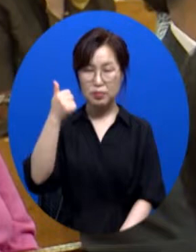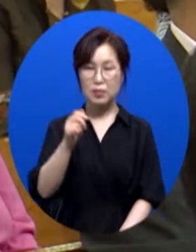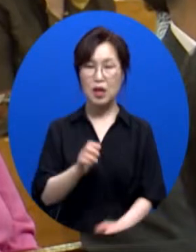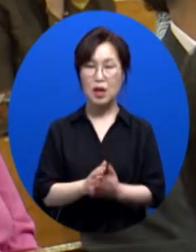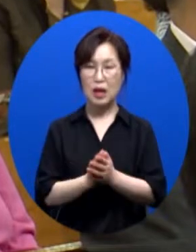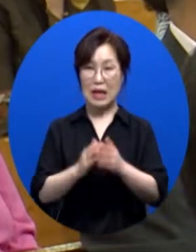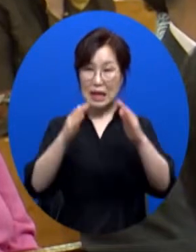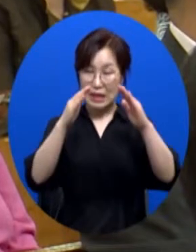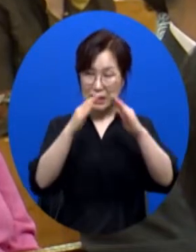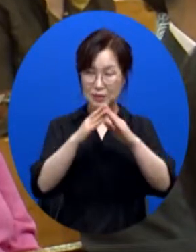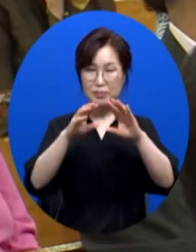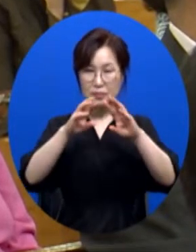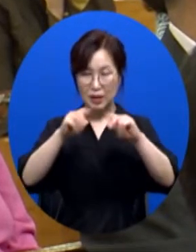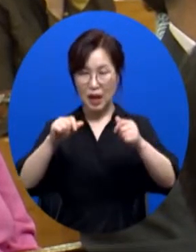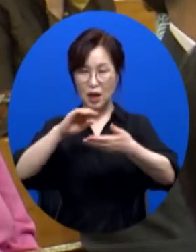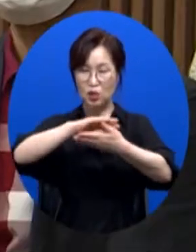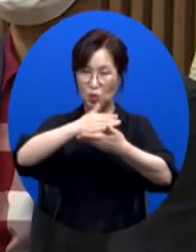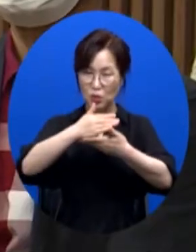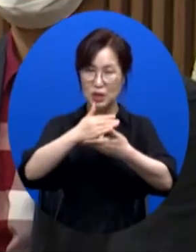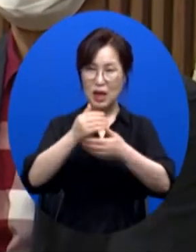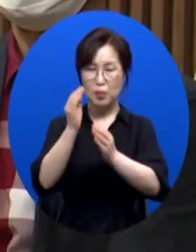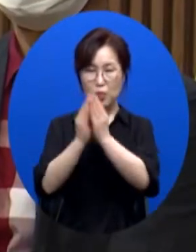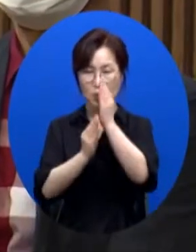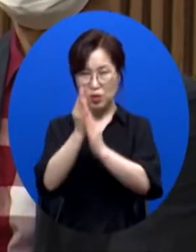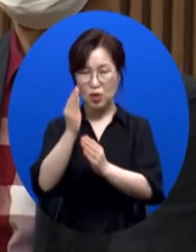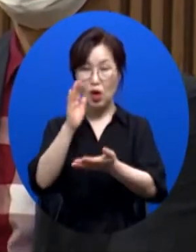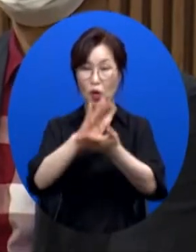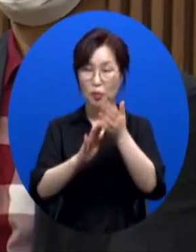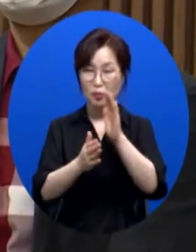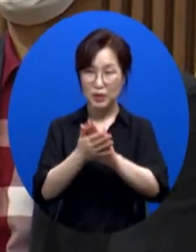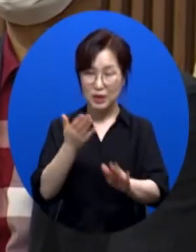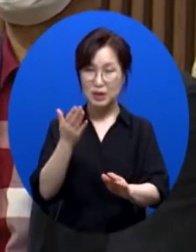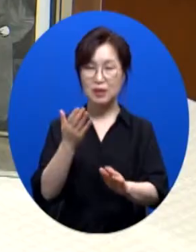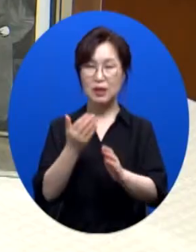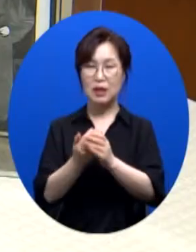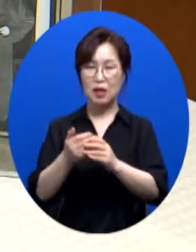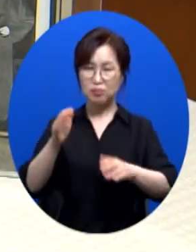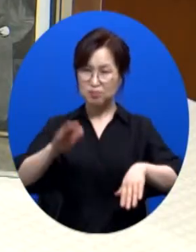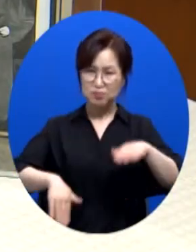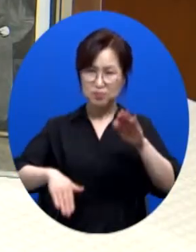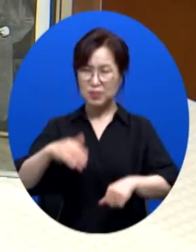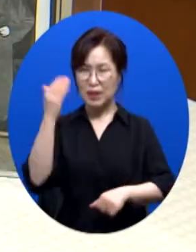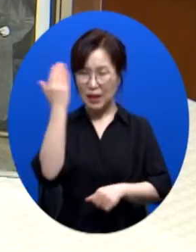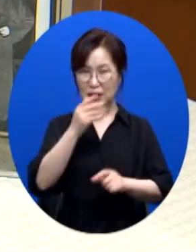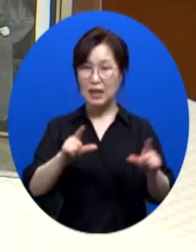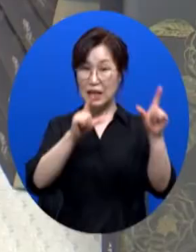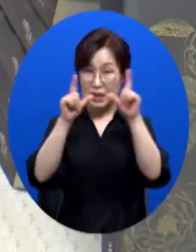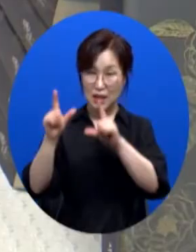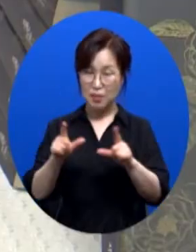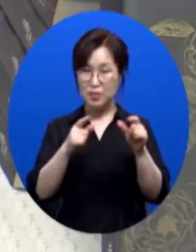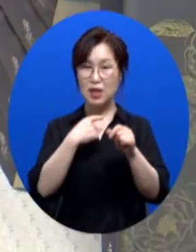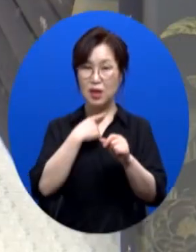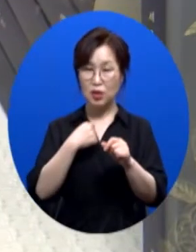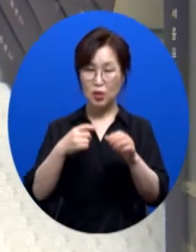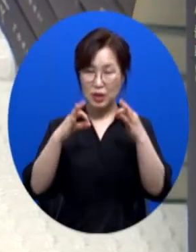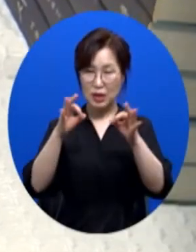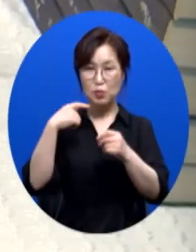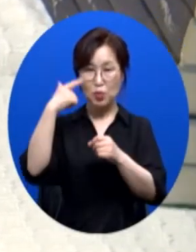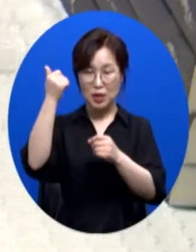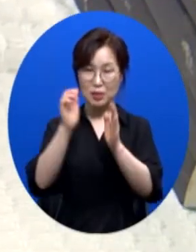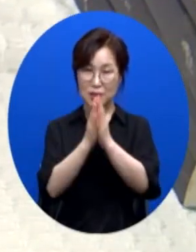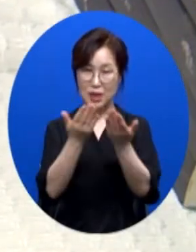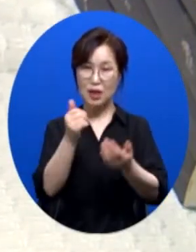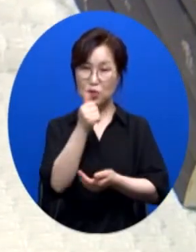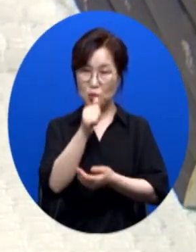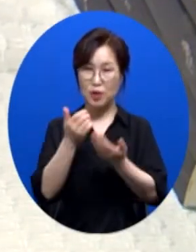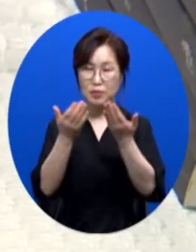무주택 노통 장 루 패물 사무의 삶을 실천한 김용은 목사의 생애를 담은 책의 내용을 소개했습니다